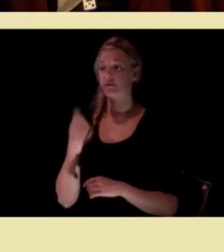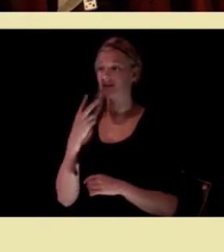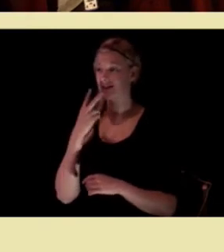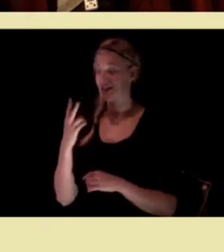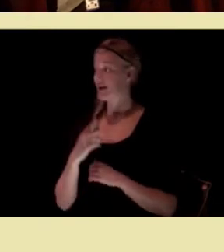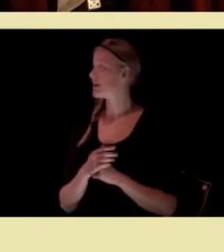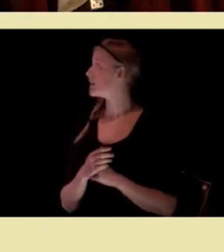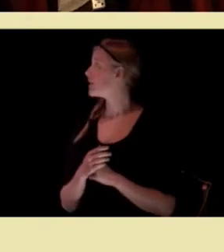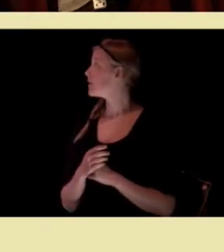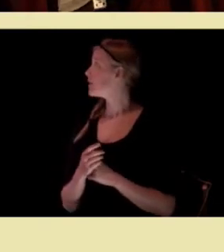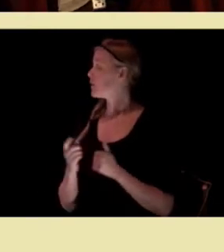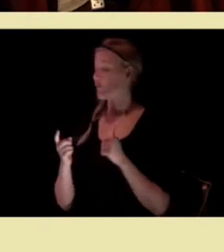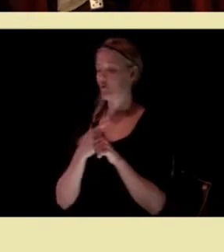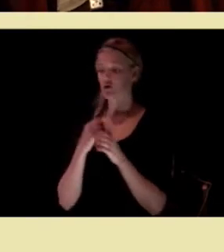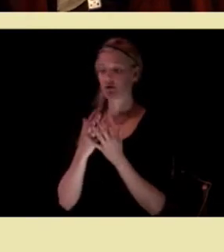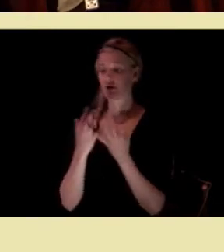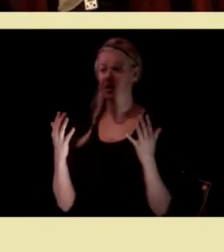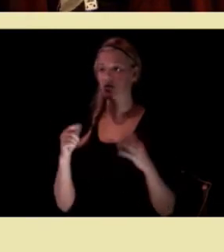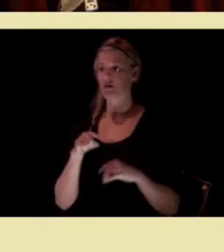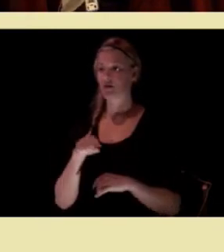vi ser deg, Ben, på første rad.